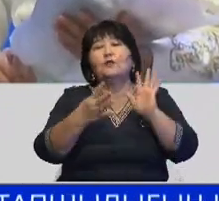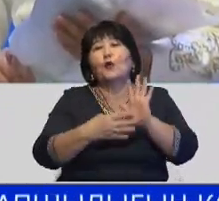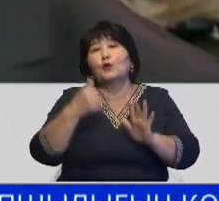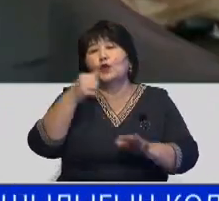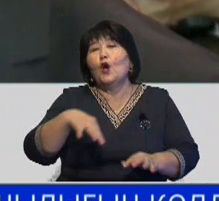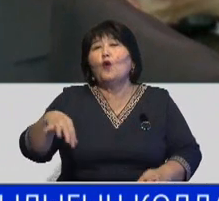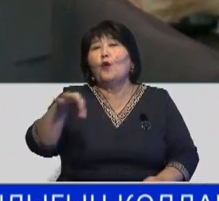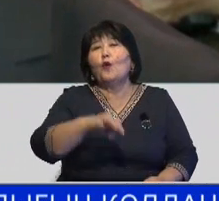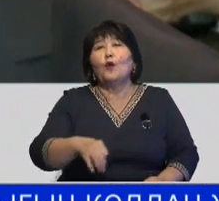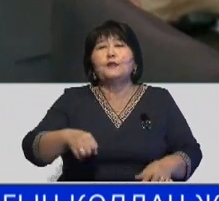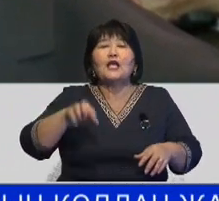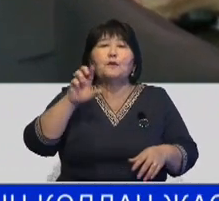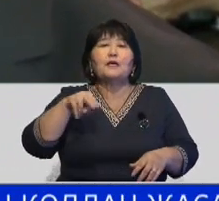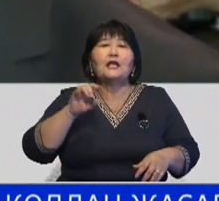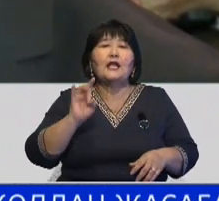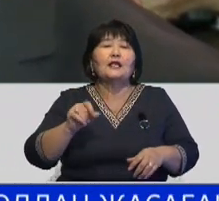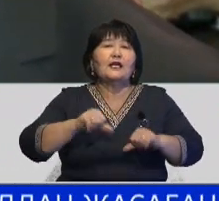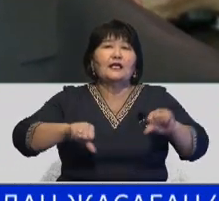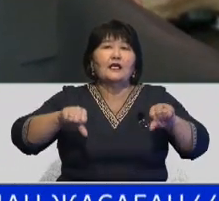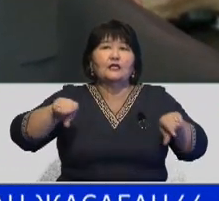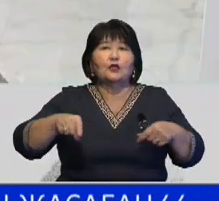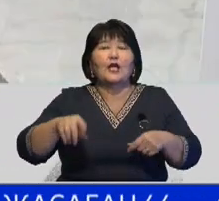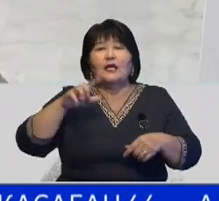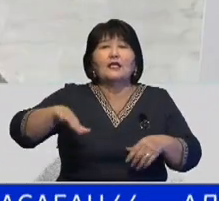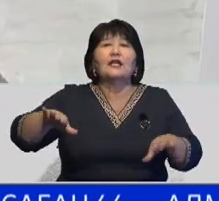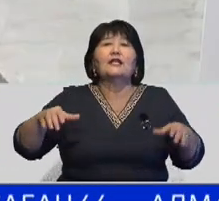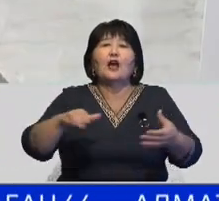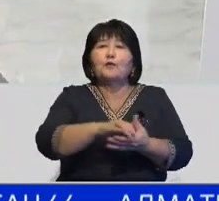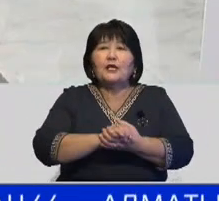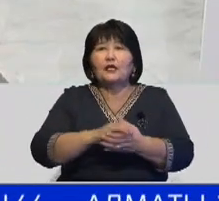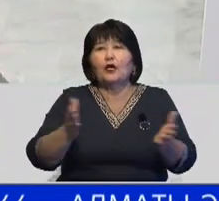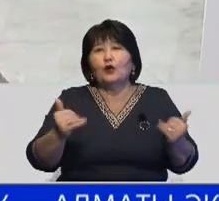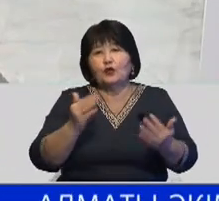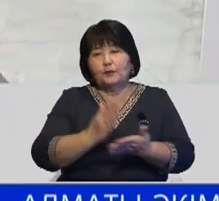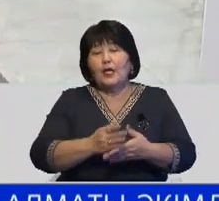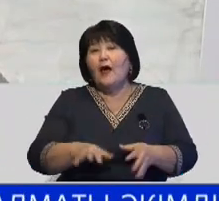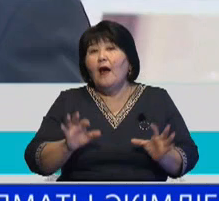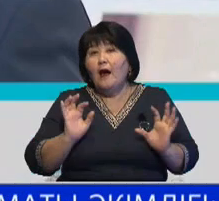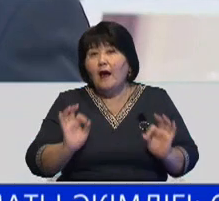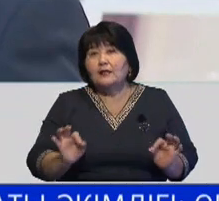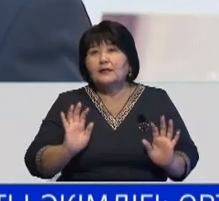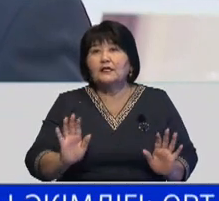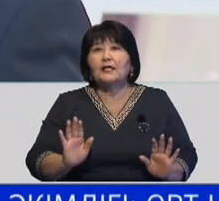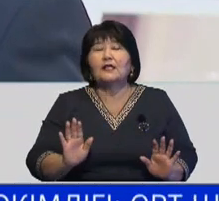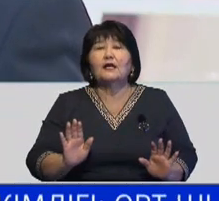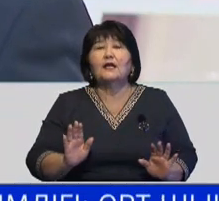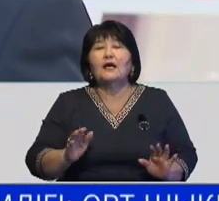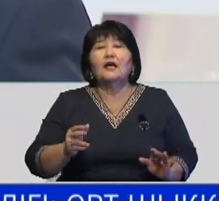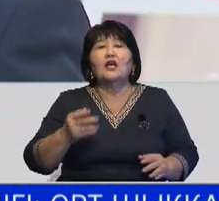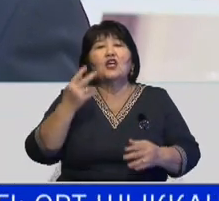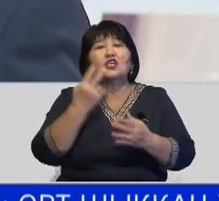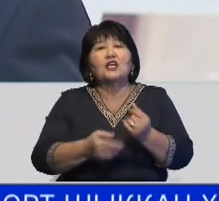жылы облыста билер кеңесі құрылып, елді бірлікке үндеп келеді. Әділдікті тек қана жеңілген жағы ғана